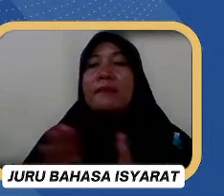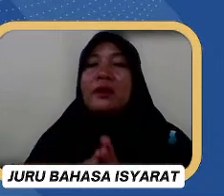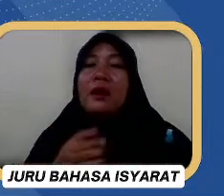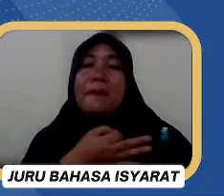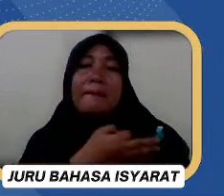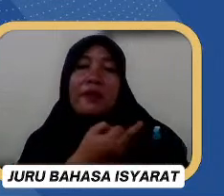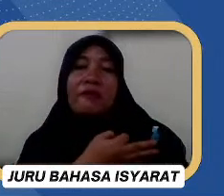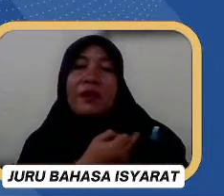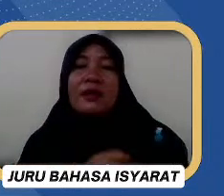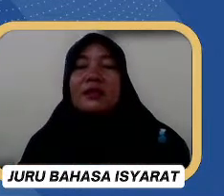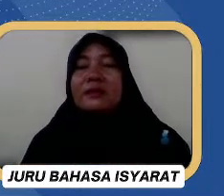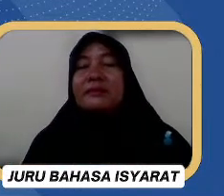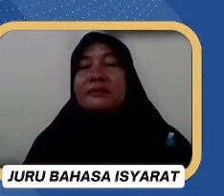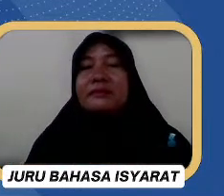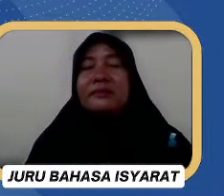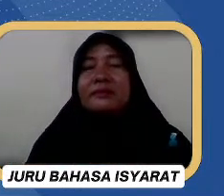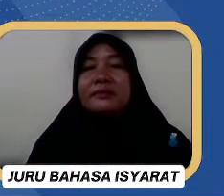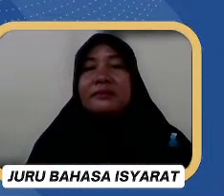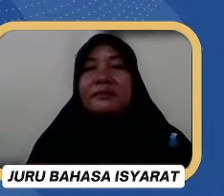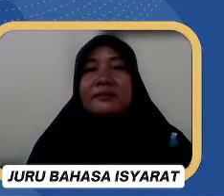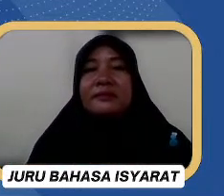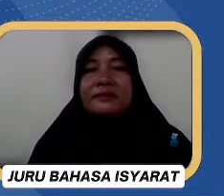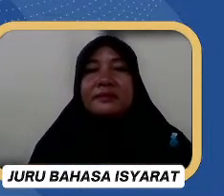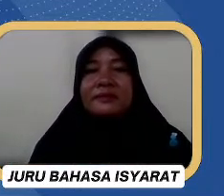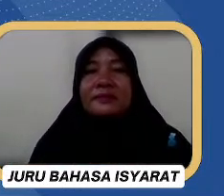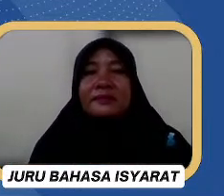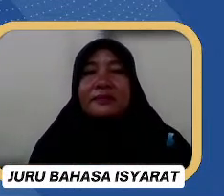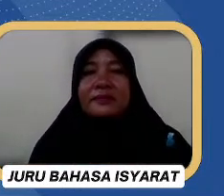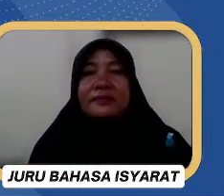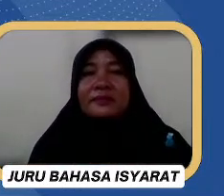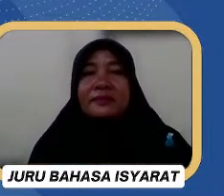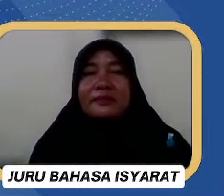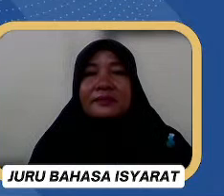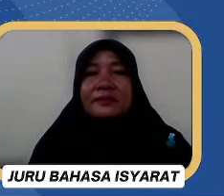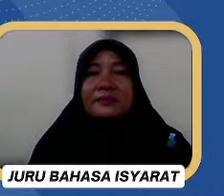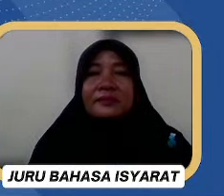terlebih dahulu karena kita akan mengabadikan dalam bentuk foto nih kak.